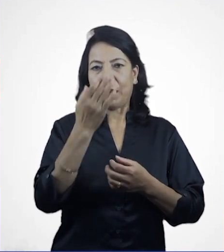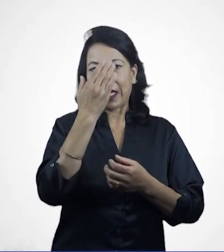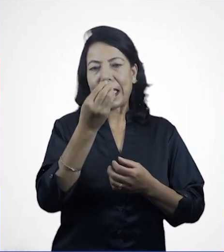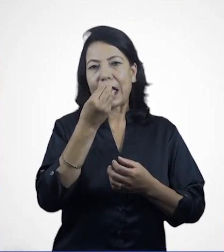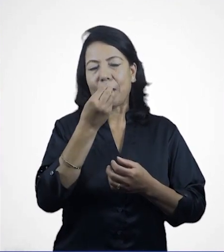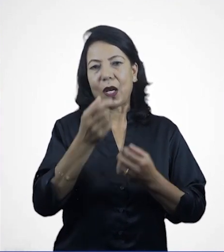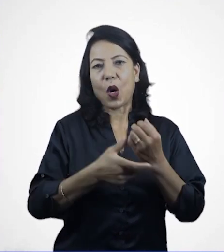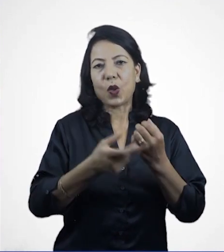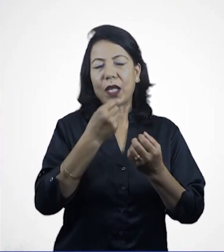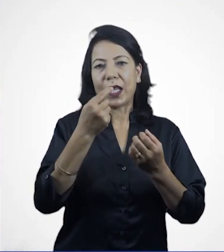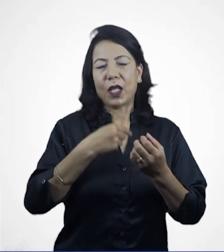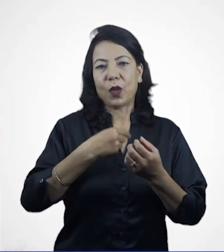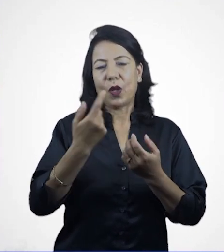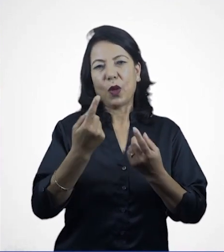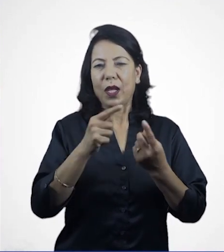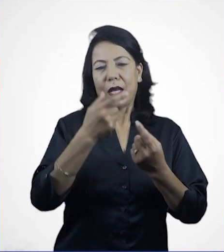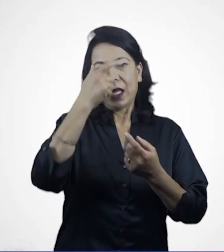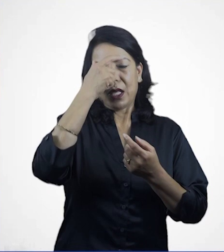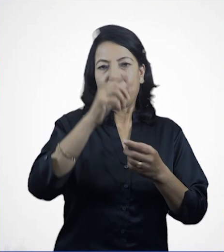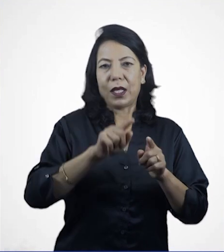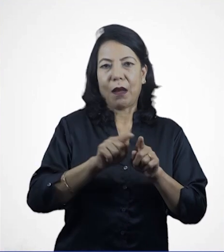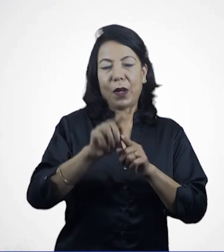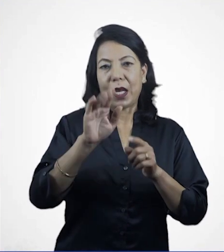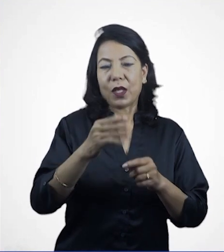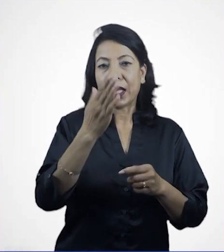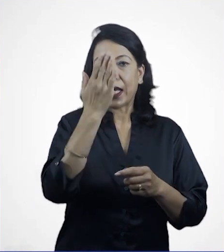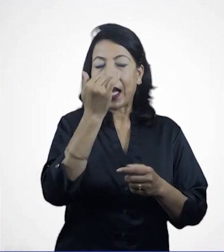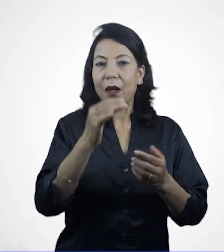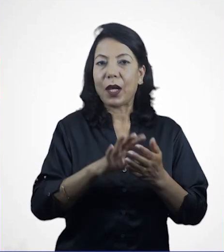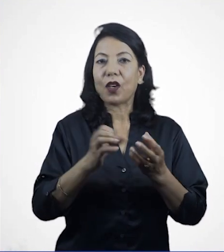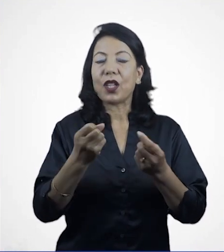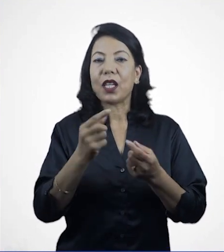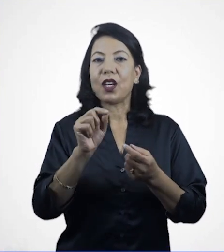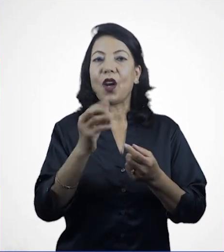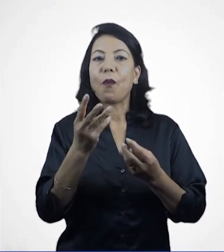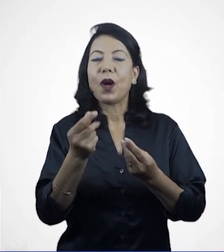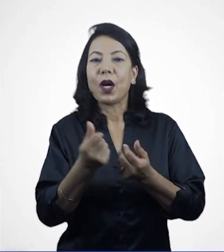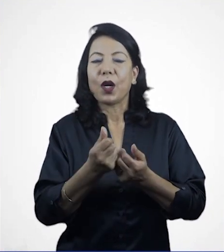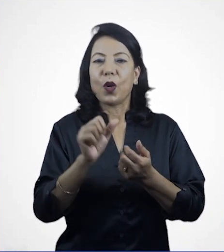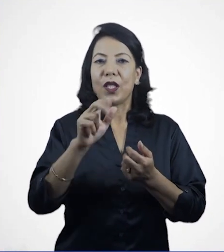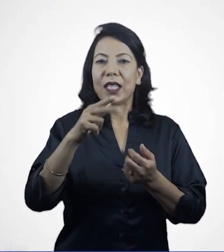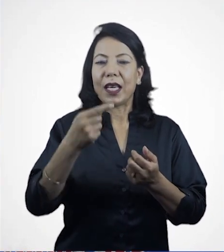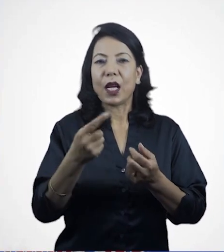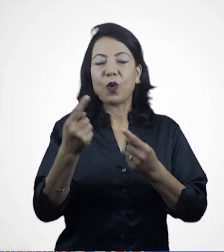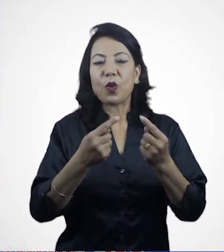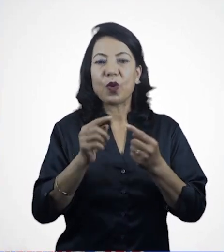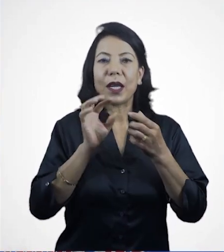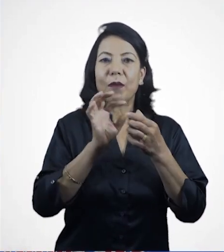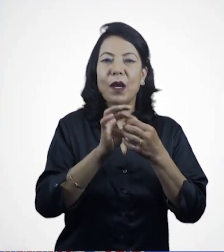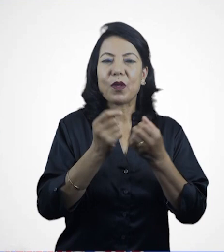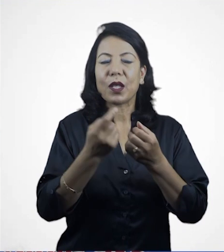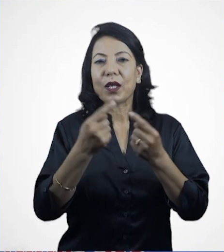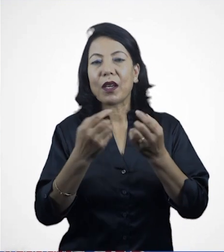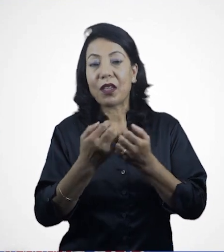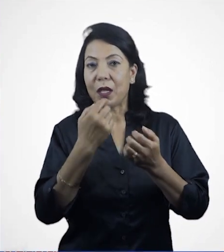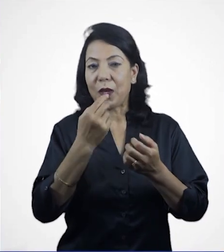पान आउसुदी मुलो ले उता मुटेशन लियाऊंच, तर किये कारण ले कथी नंबर को जीन में कुण-कुण जीन अर लाई मुटेट गर साहें,